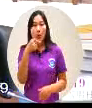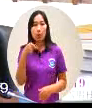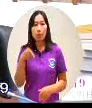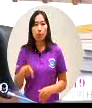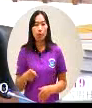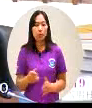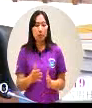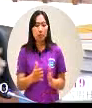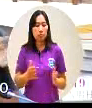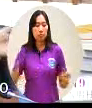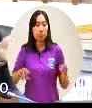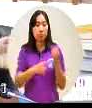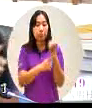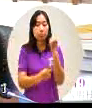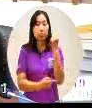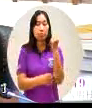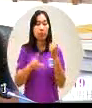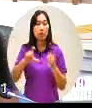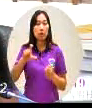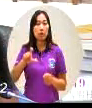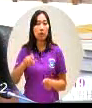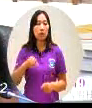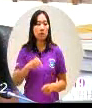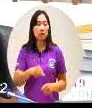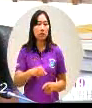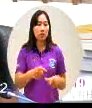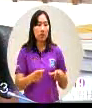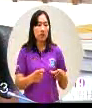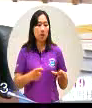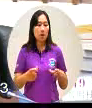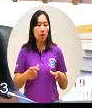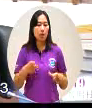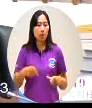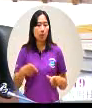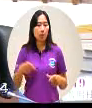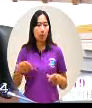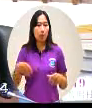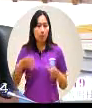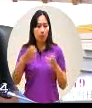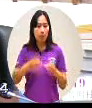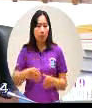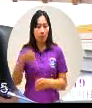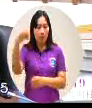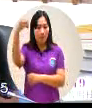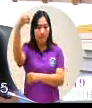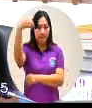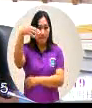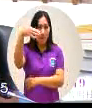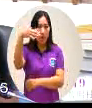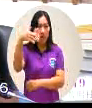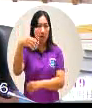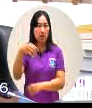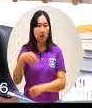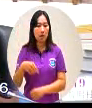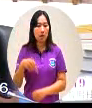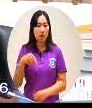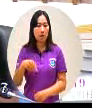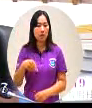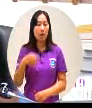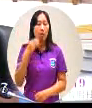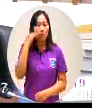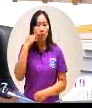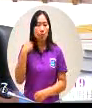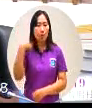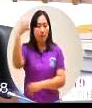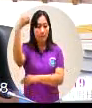过六十米，西子公园顶厝桥遐要来装一支六盏灯诶，伊都无咧装啦。伊讲要装你的路顶甲我接管啊。过